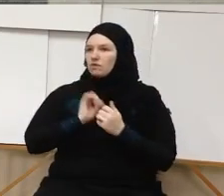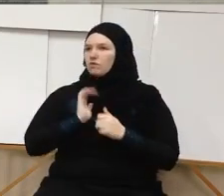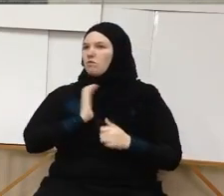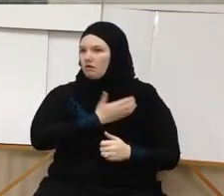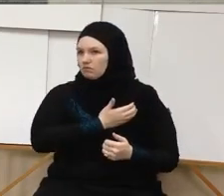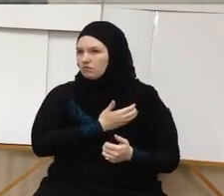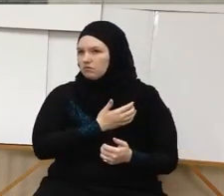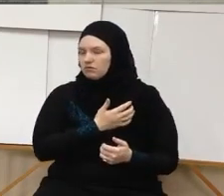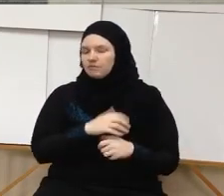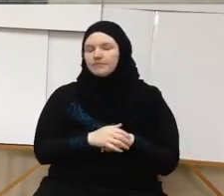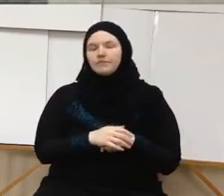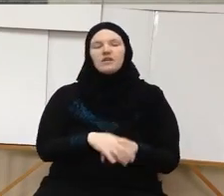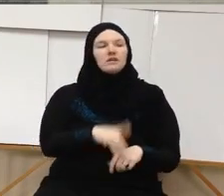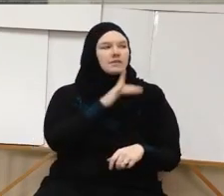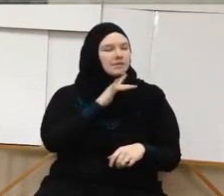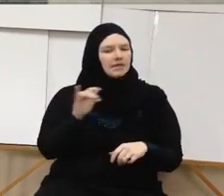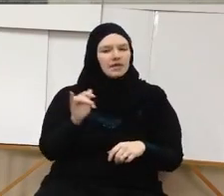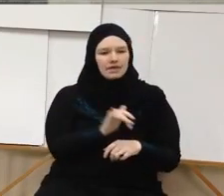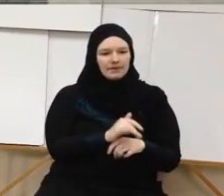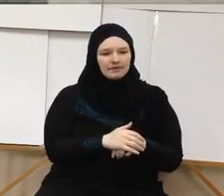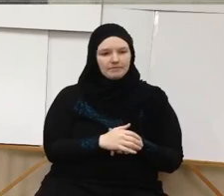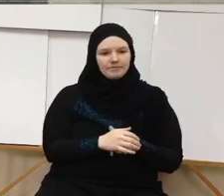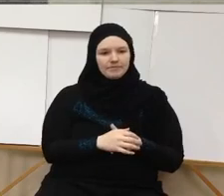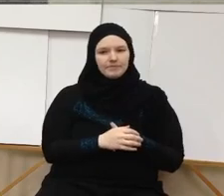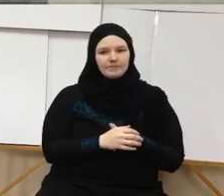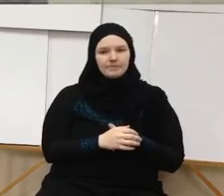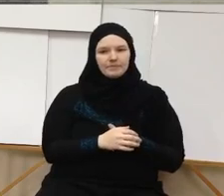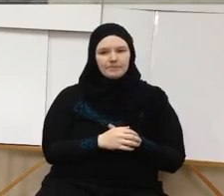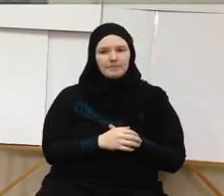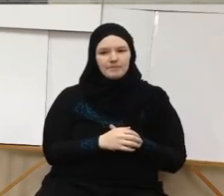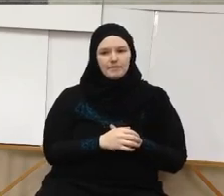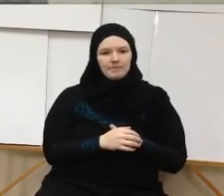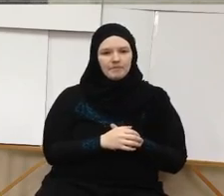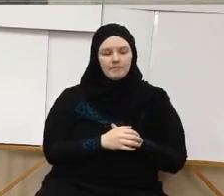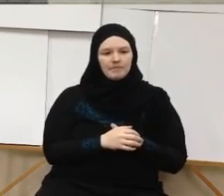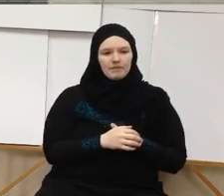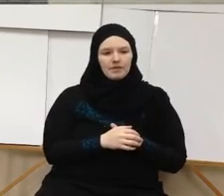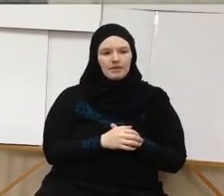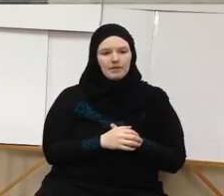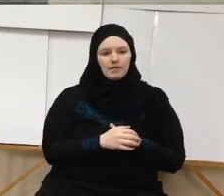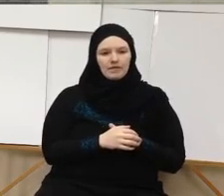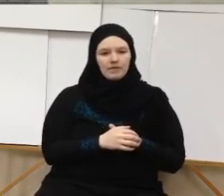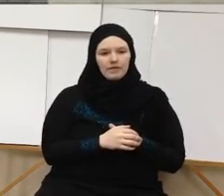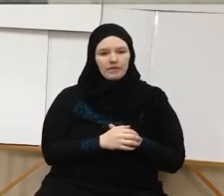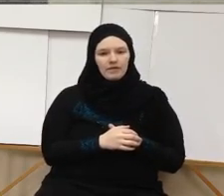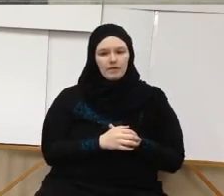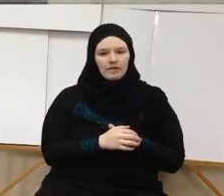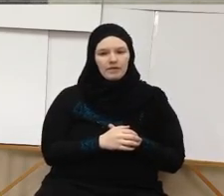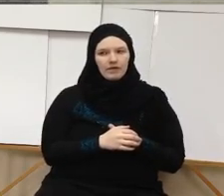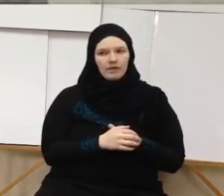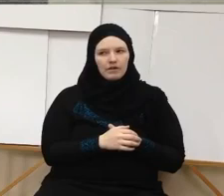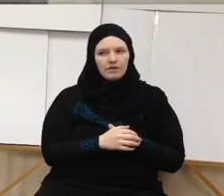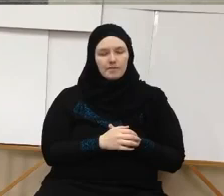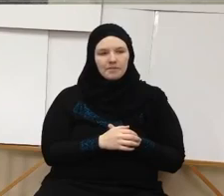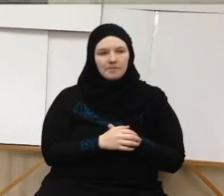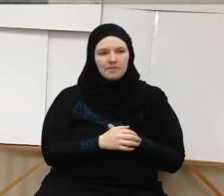and it says, وَمَا كَانَ لِمُؤْمِنٍ وَلَا مُؤْمِنَةٍ إِذَا قَضَى اللَّهُ